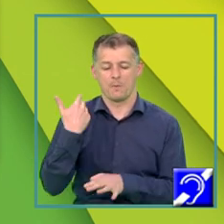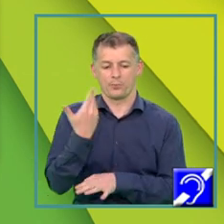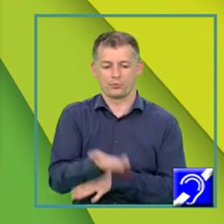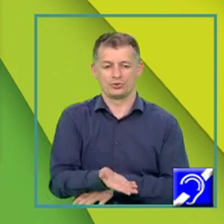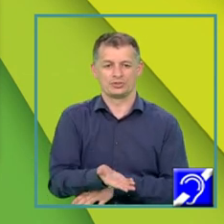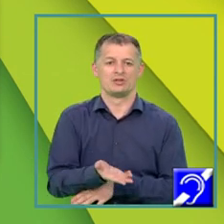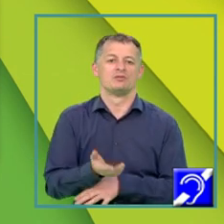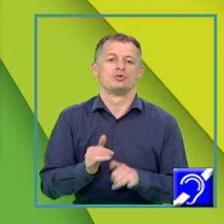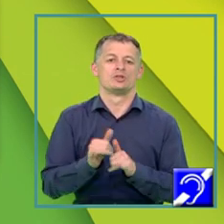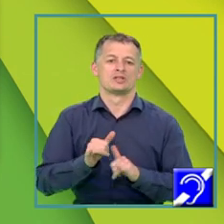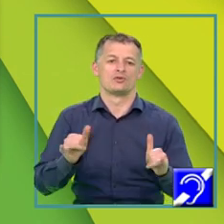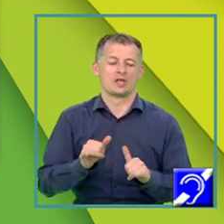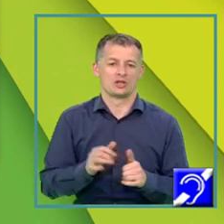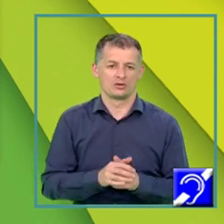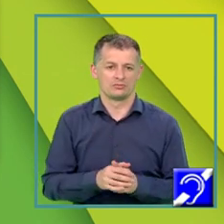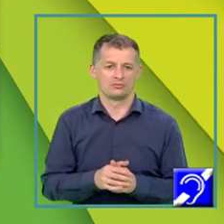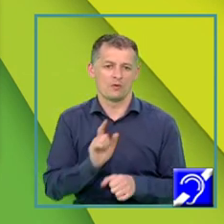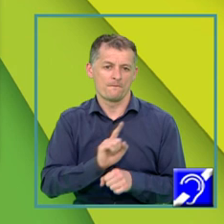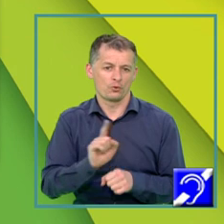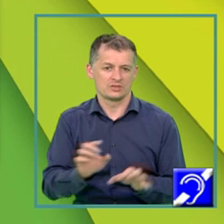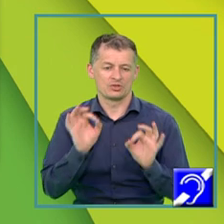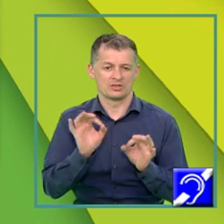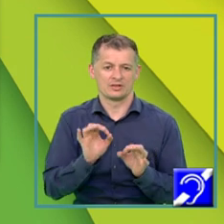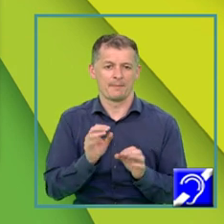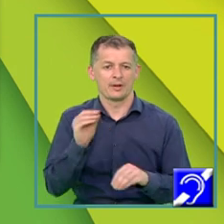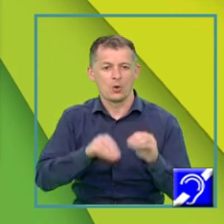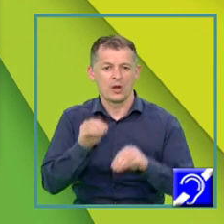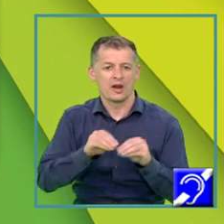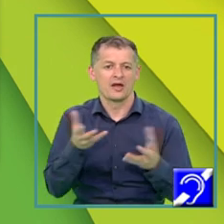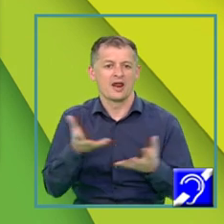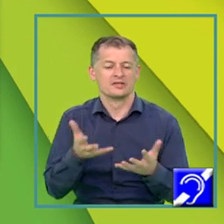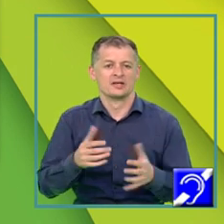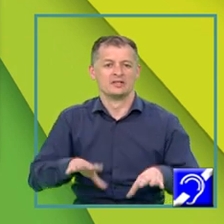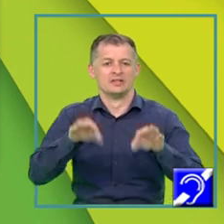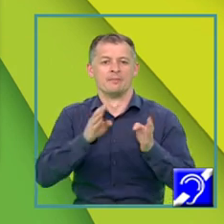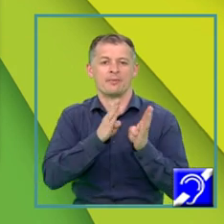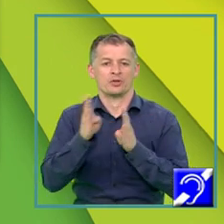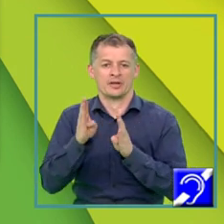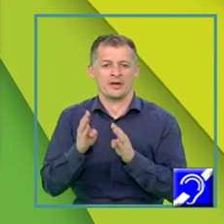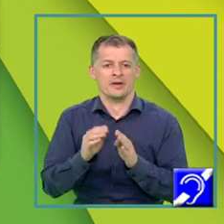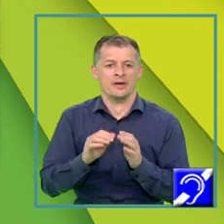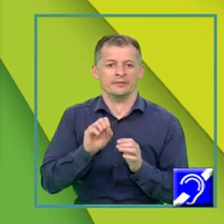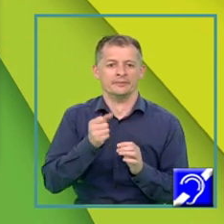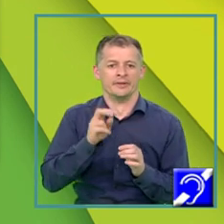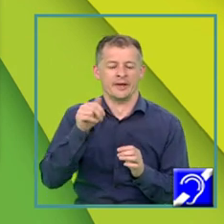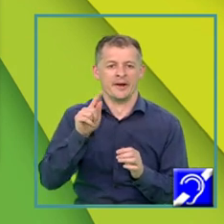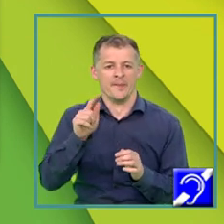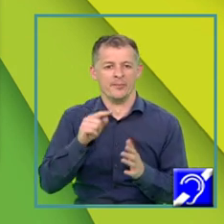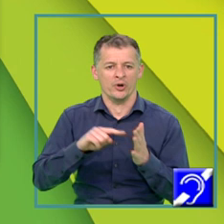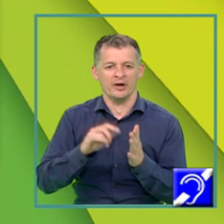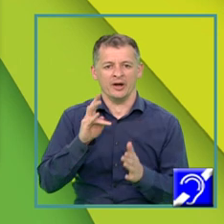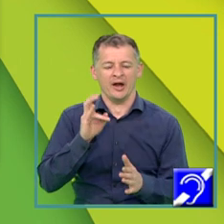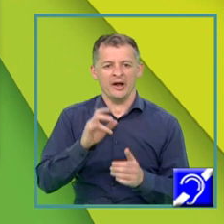dezvoltatorilor funcții specializate de prelucrare care se găsesc în biblioteca strâng chewing în